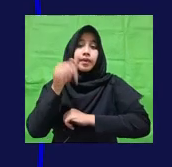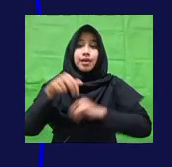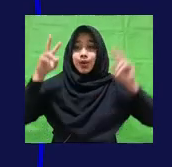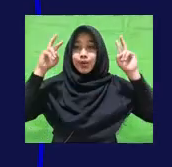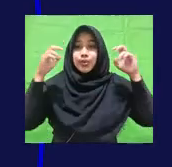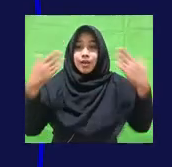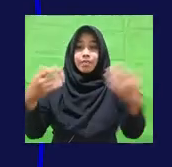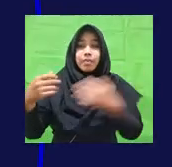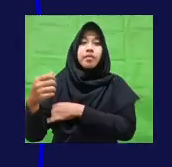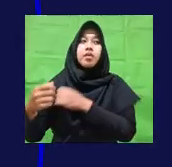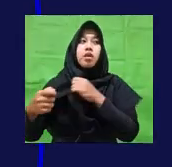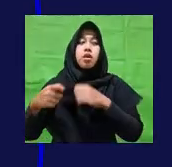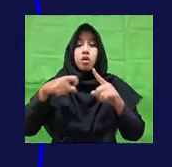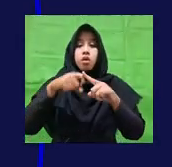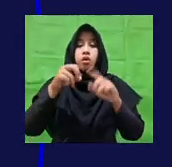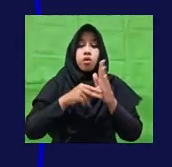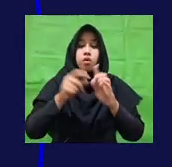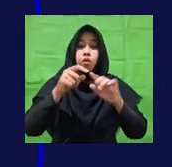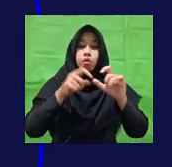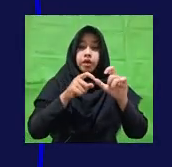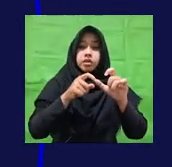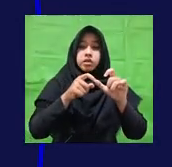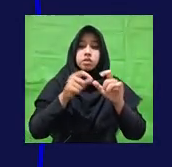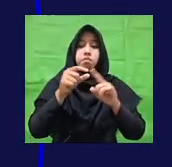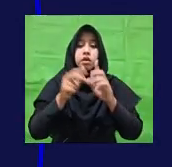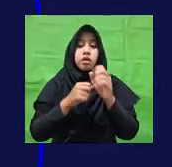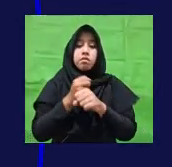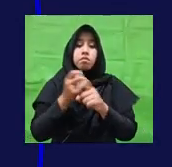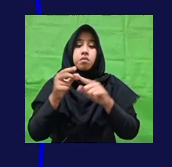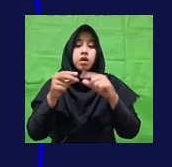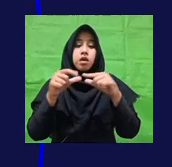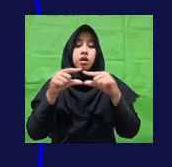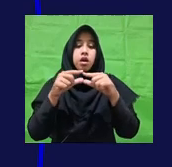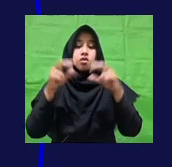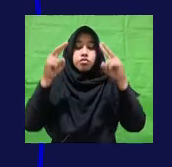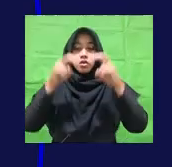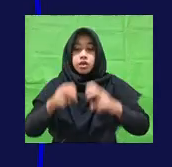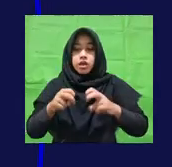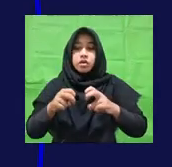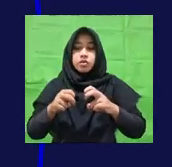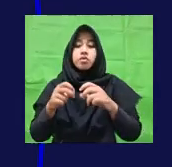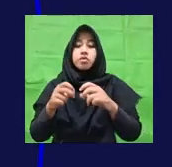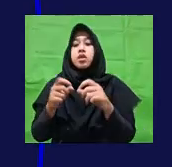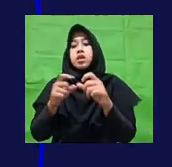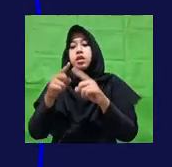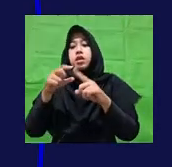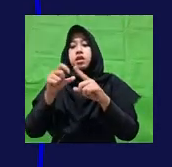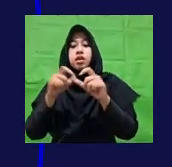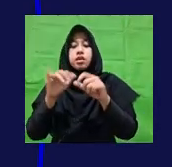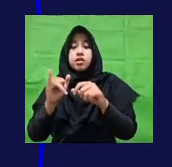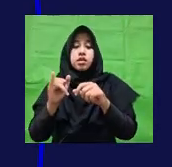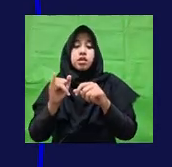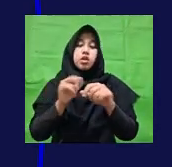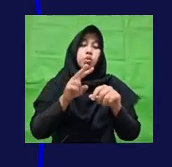Peta Percakapan Residensi, Studi Kasus Terhadap Program Residensi Rimpang Nusantara Ex Kelana 2019. Nah,